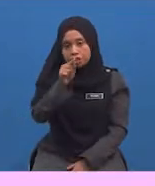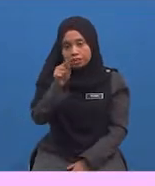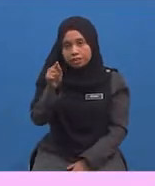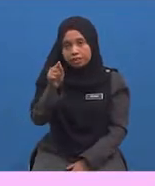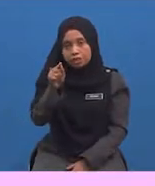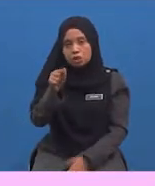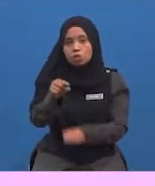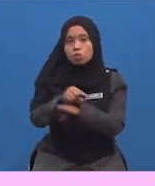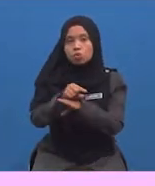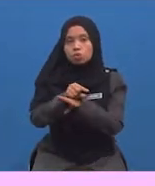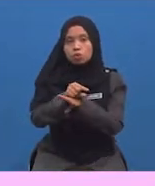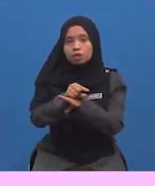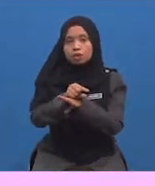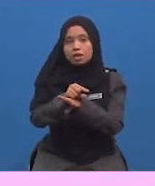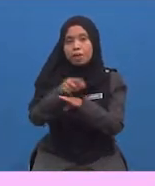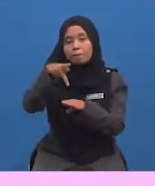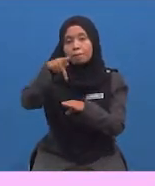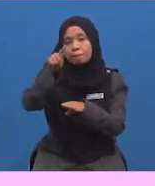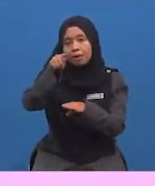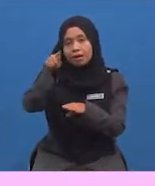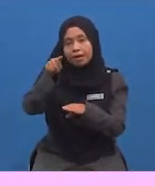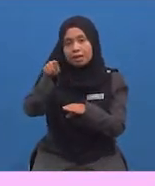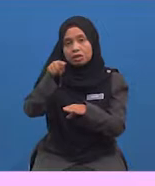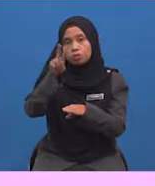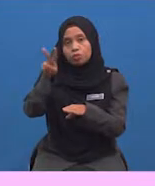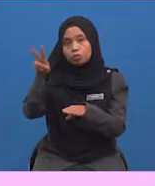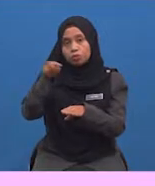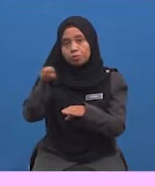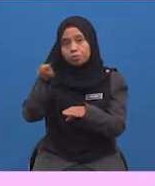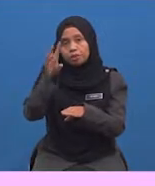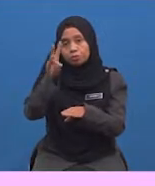Gunakan pi sama dengan 22/7.